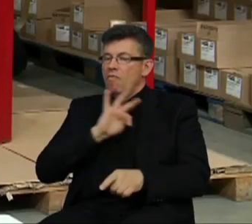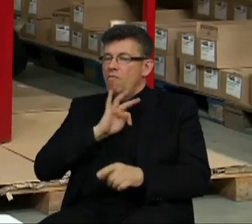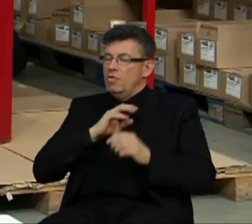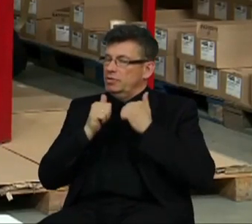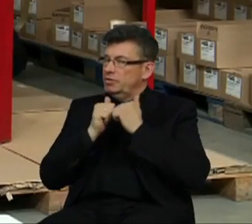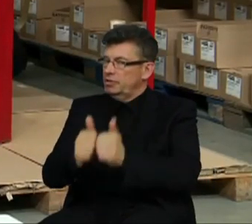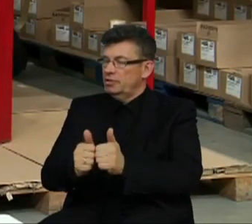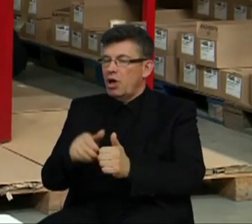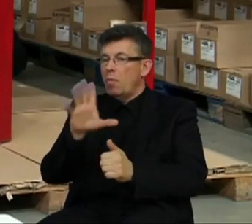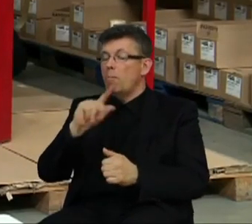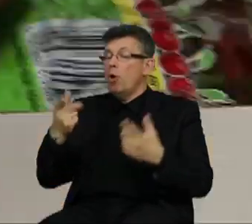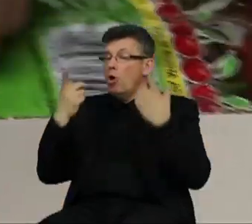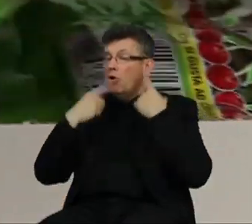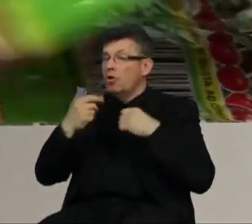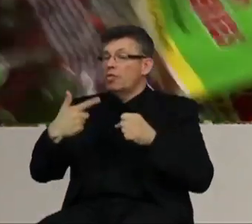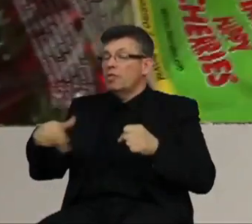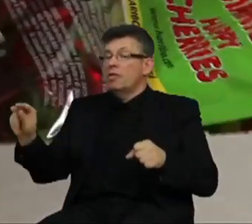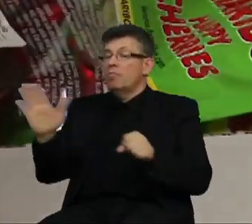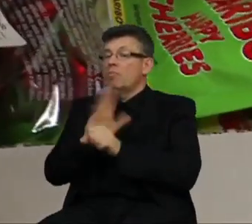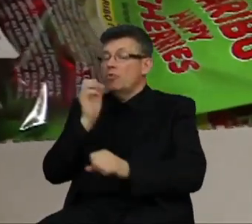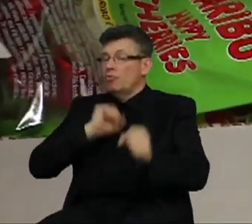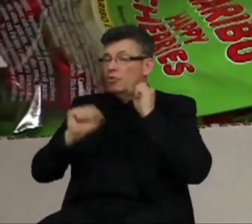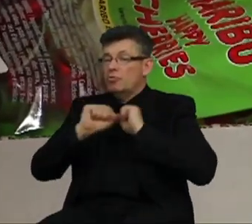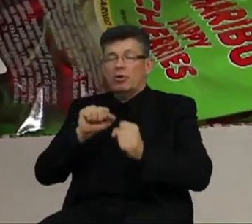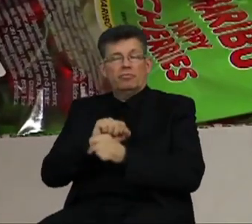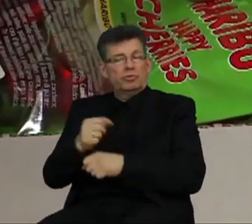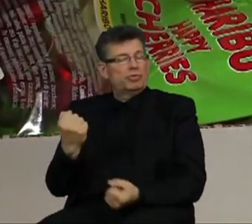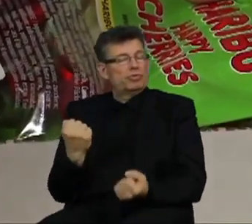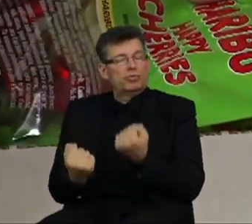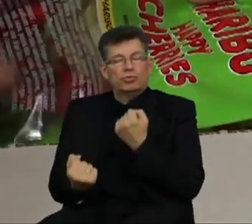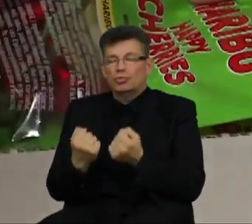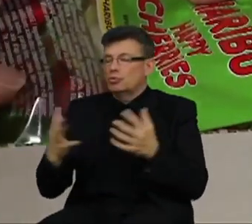dlatego że osobom z niepełnosprawnością jest dużo ciężej na rynku pracy.